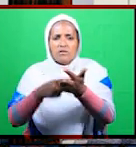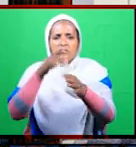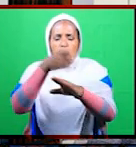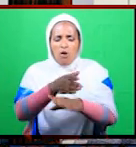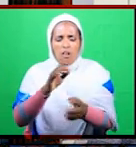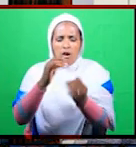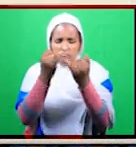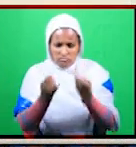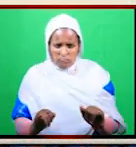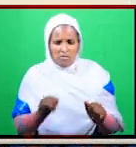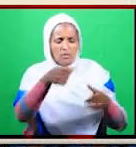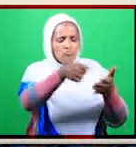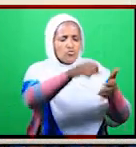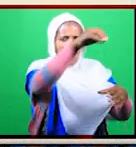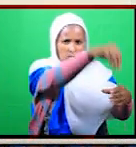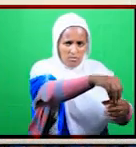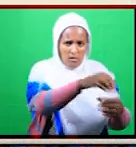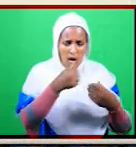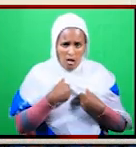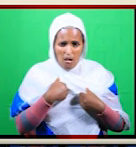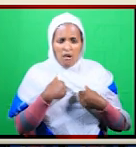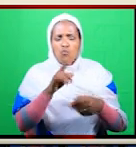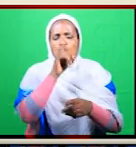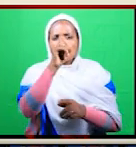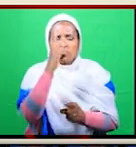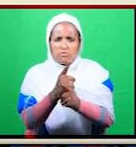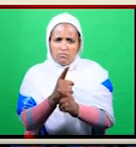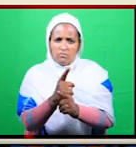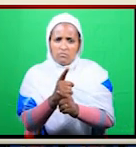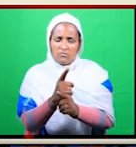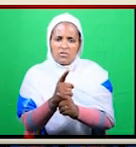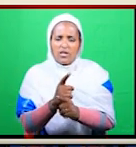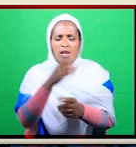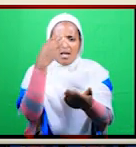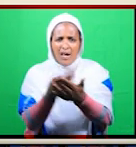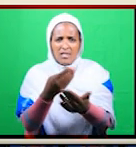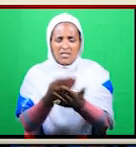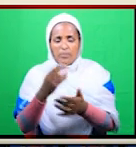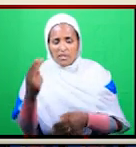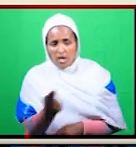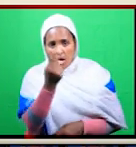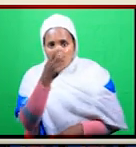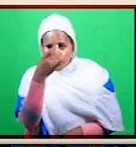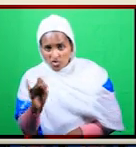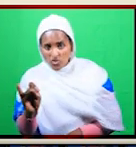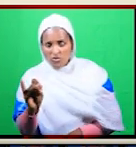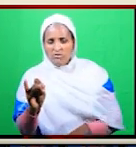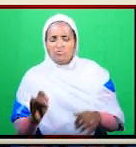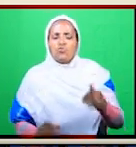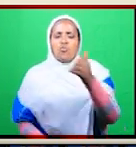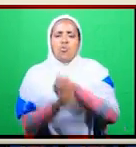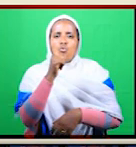ከዛ ከፍሎ መመጾት፣ እነዚህ እና የመሳሰሉ ነገሮችን ካደረግንበት በእውነት ገንዘብ ጠቃሚ እንጂ